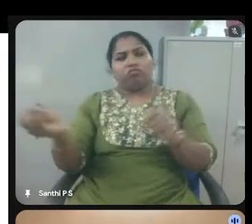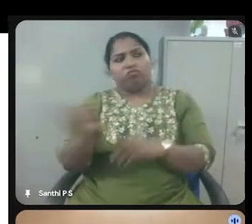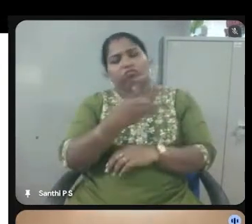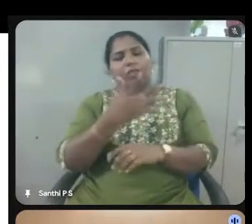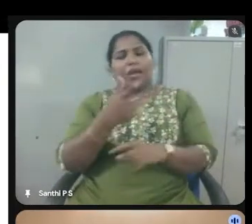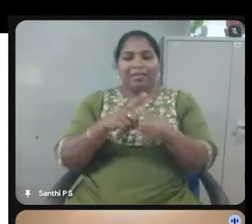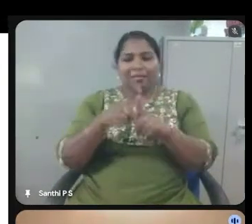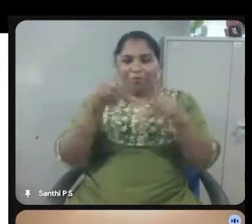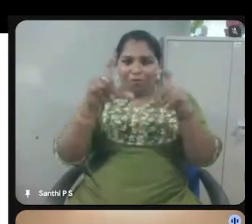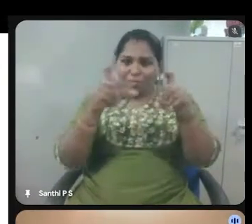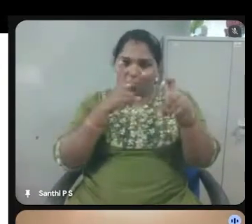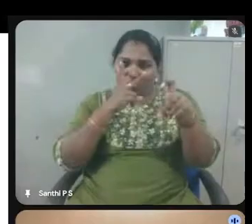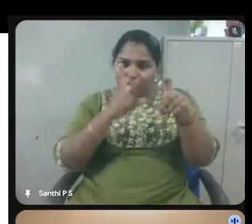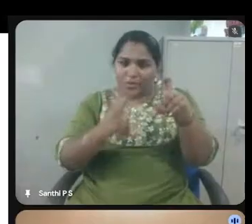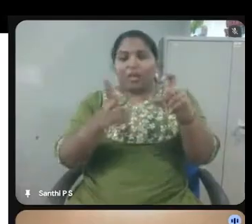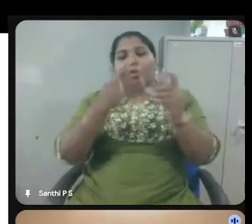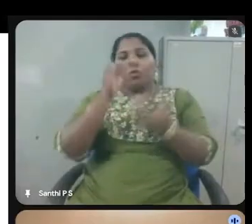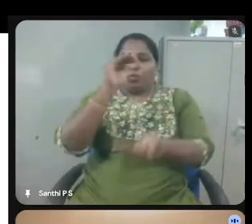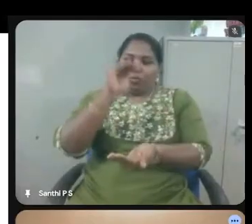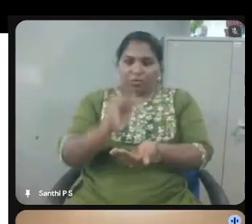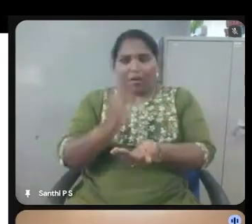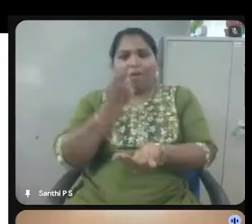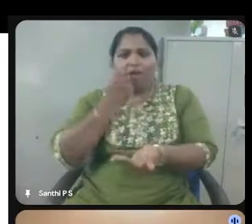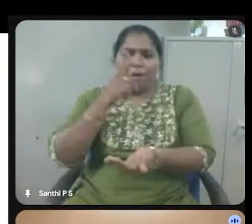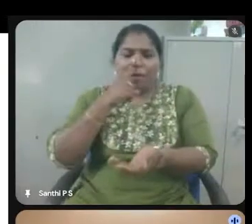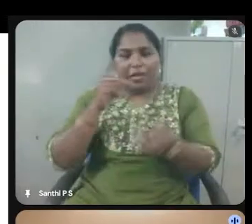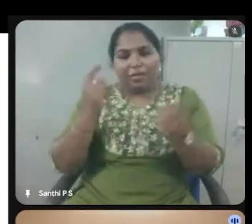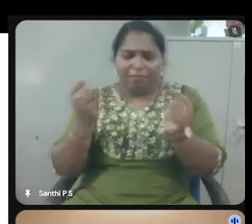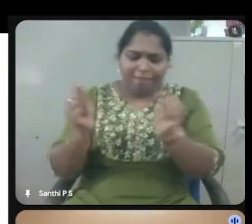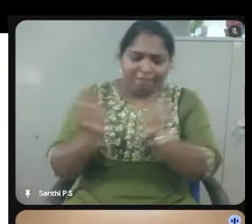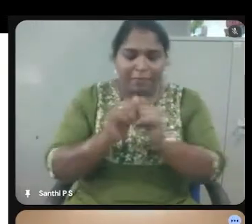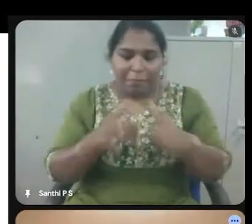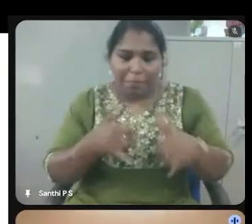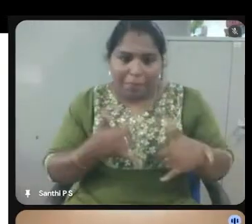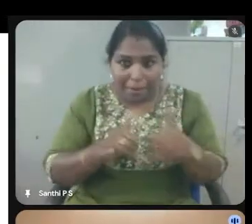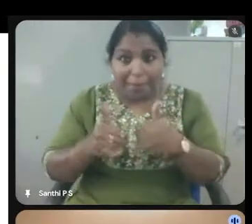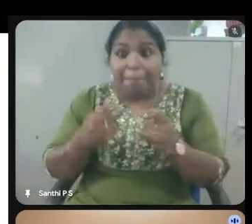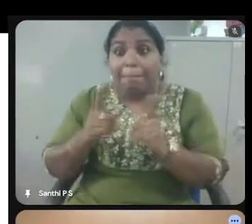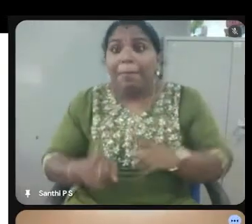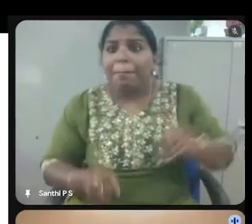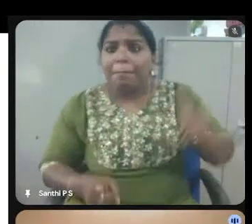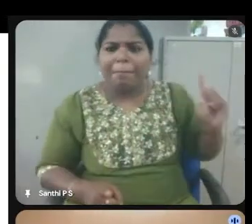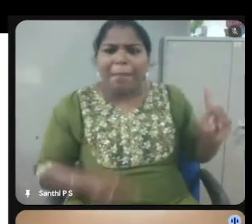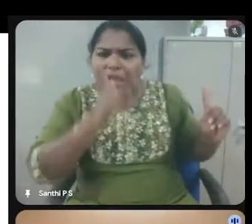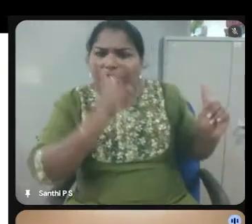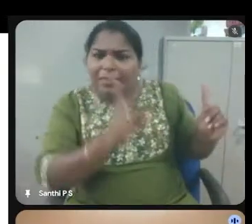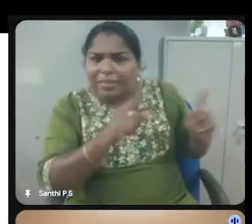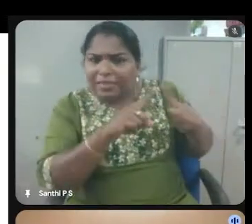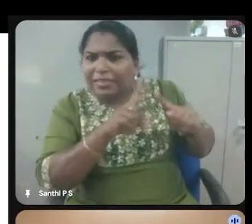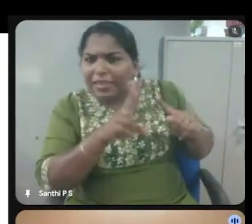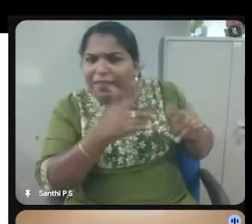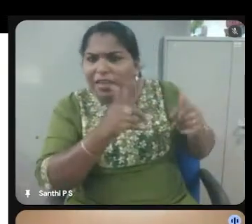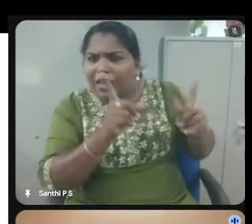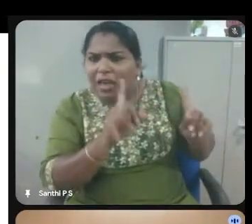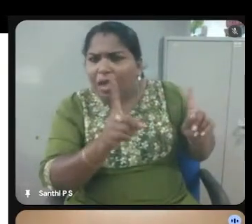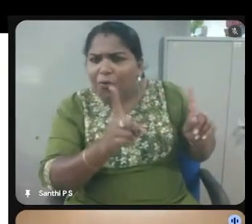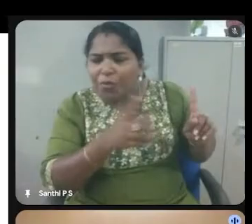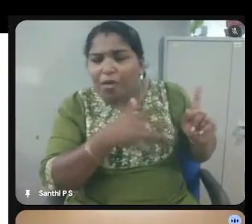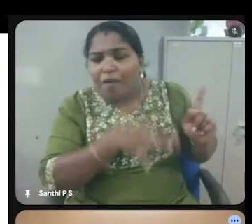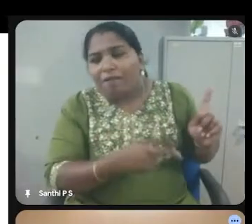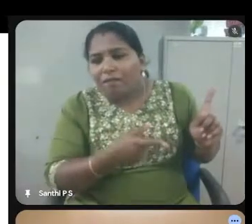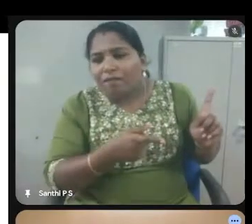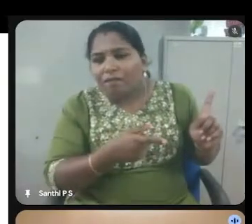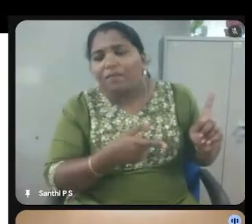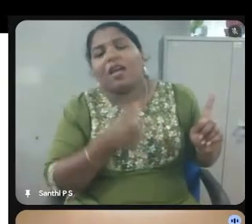കാണുന്ന പോലെ കുട്ടി അമ്മയായിട്ടിരുന്ന് കളിക്കുവാണ്, പക്ഷെ അവിടെ ബാക്കില് ടിവിയിൽ കാർട്ടൂൺ എന്തോ നടക്കുവാണ്, ടി വി വെച്ചിട്ടുണ്ട്